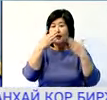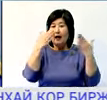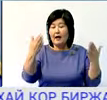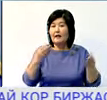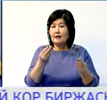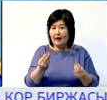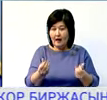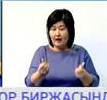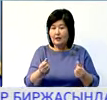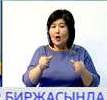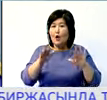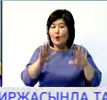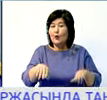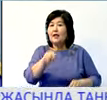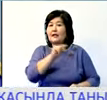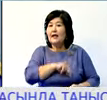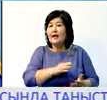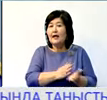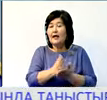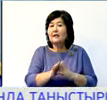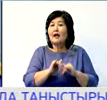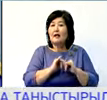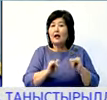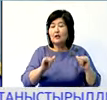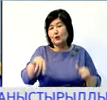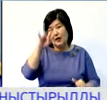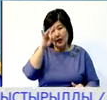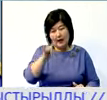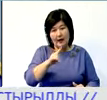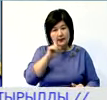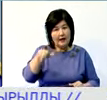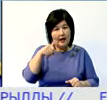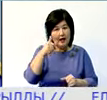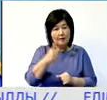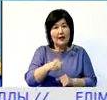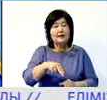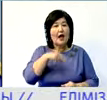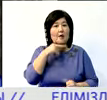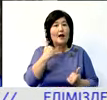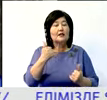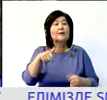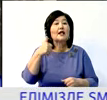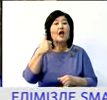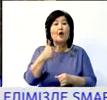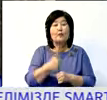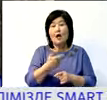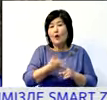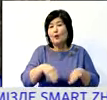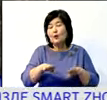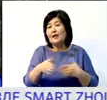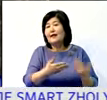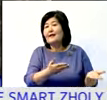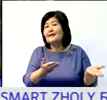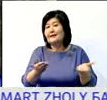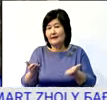халықаралық қаржы орталығының қызметін жандандыру Қазақстанның басты басымдықтарының бірі. Осыған орай